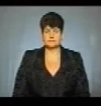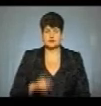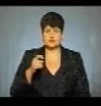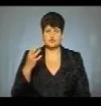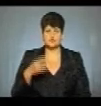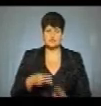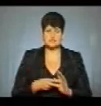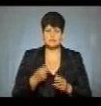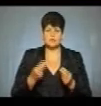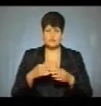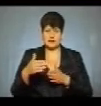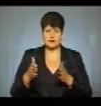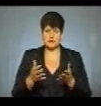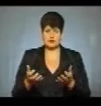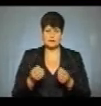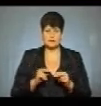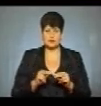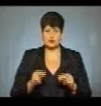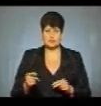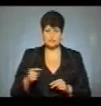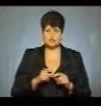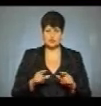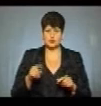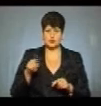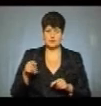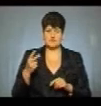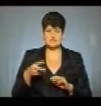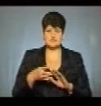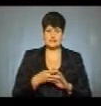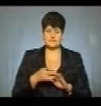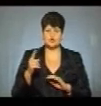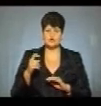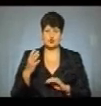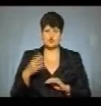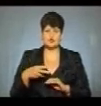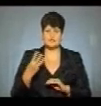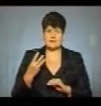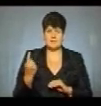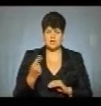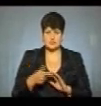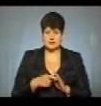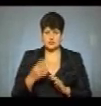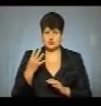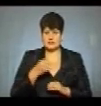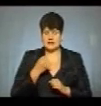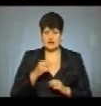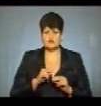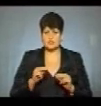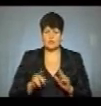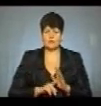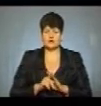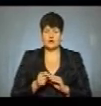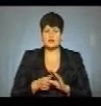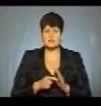«147 ігрових наборів «Лего» отримали педагоги Тернопільської школи номер 29, 143 – для першокласників та 4 – для вчителів початкових класів»,